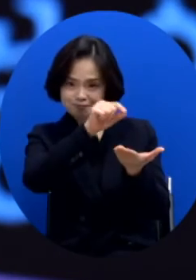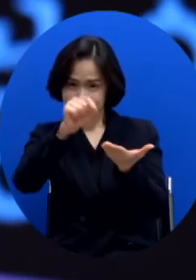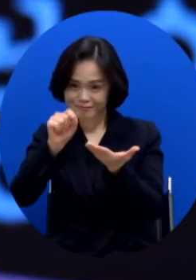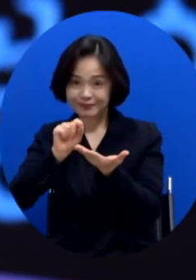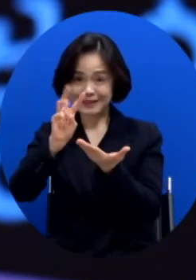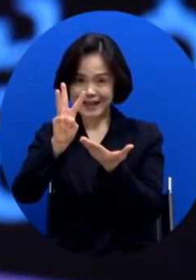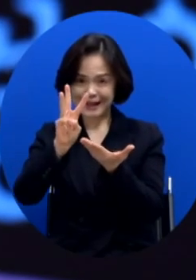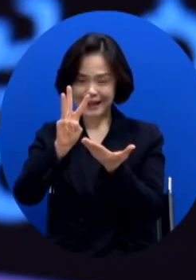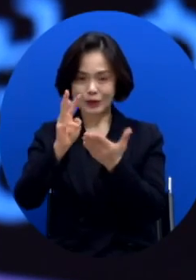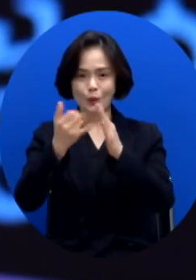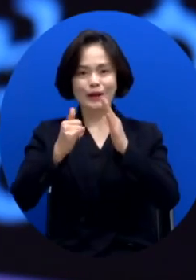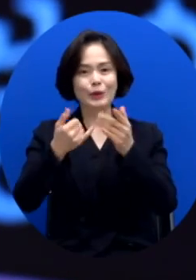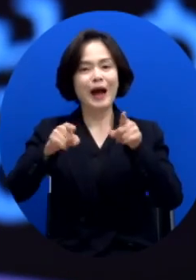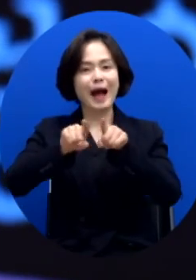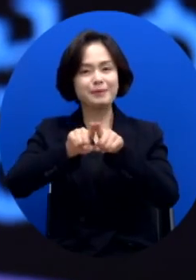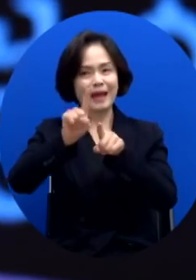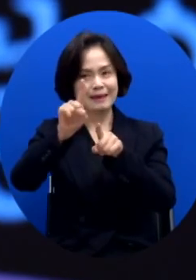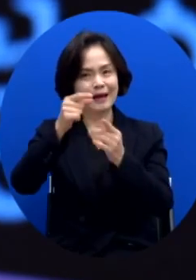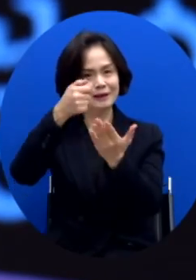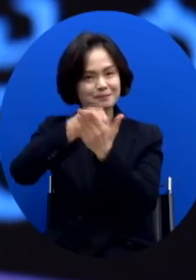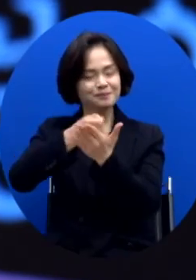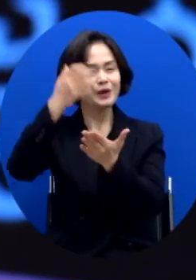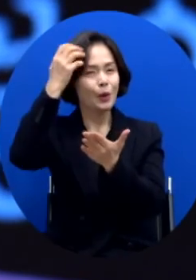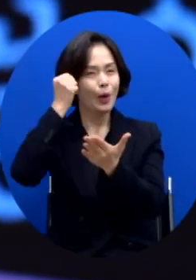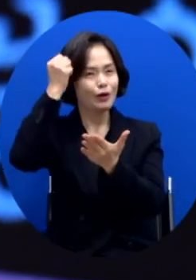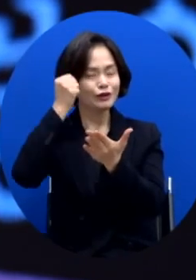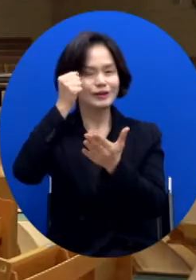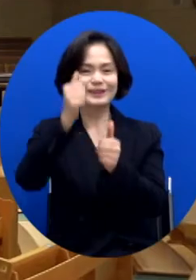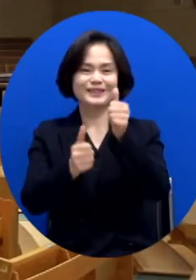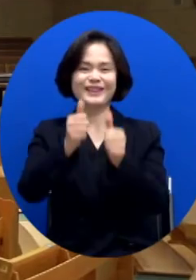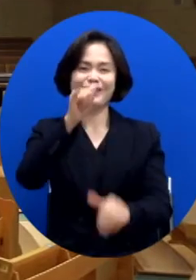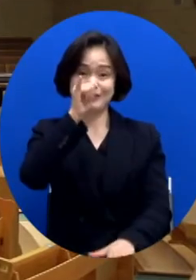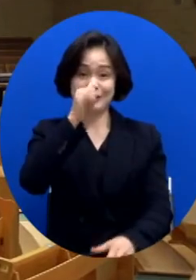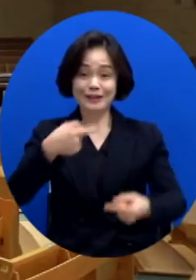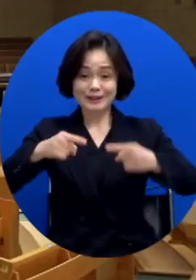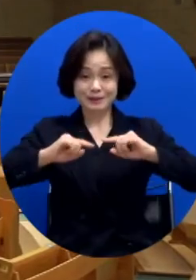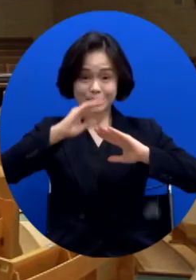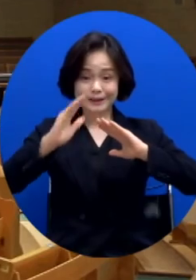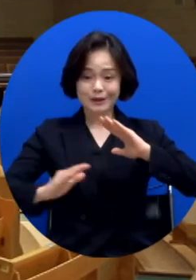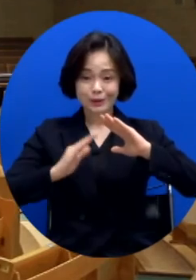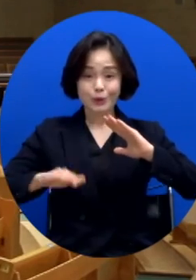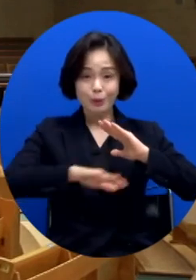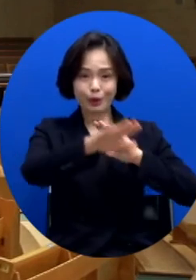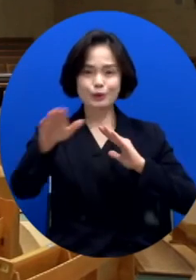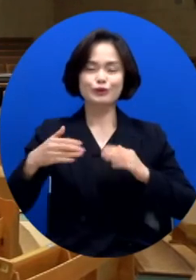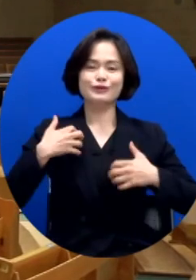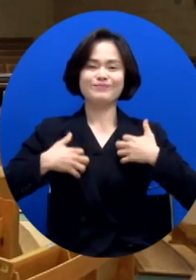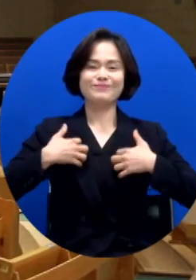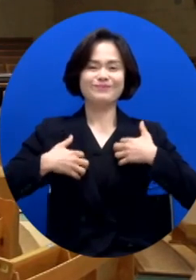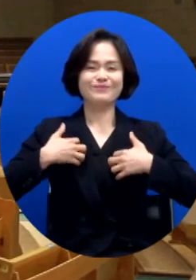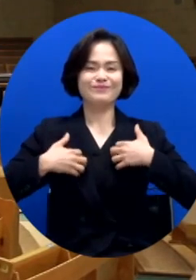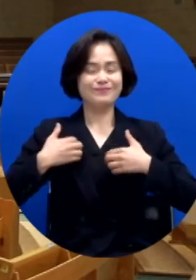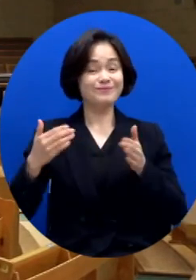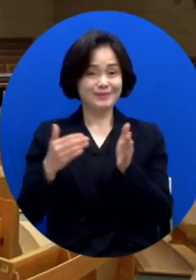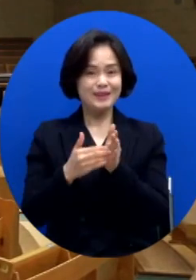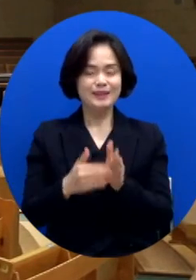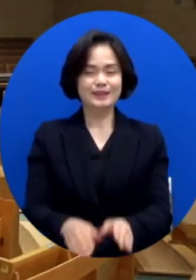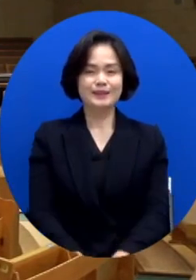가족이 다 함께 외우는 암송 패밀리 이벤트를 진행해 참석한 성도들의 큰 호응을 얻기도 했습니다.